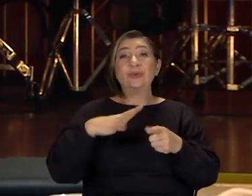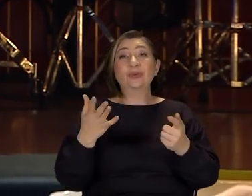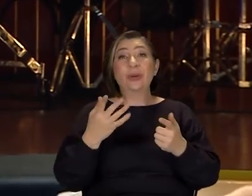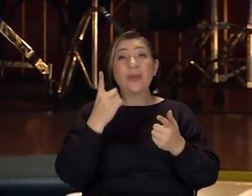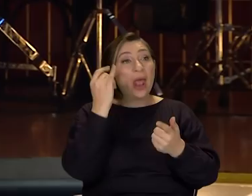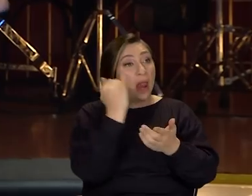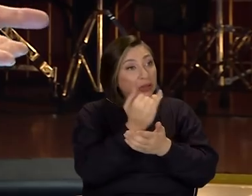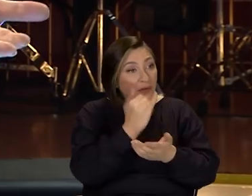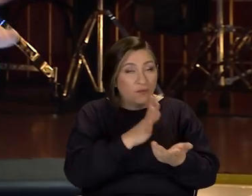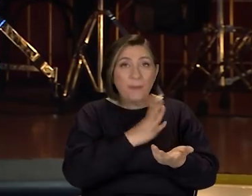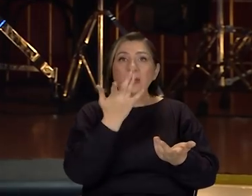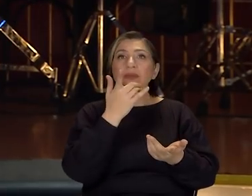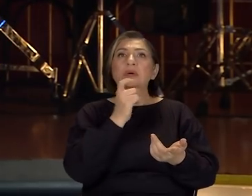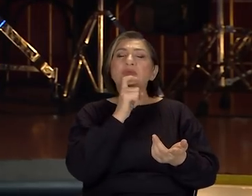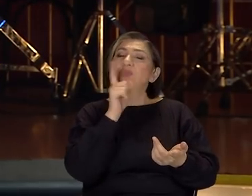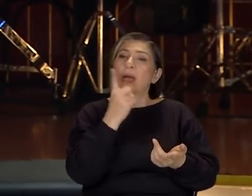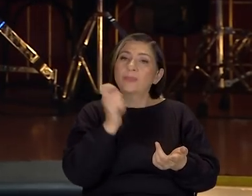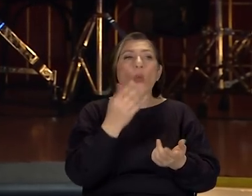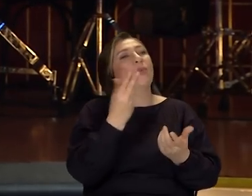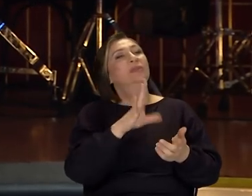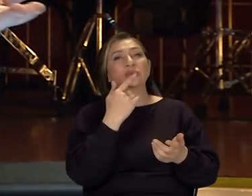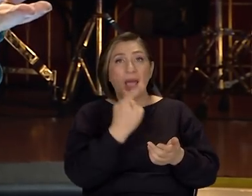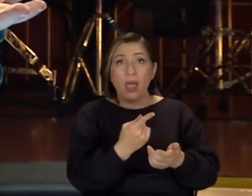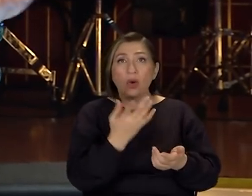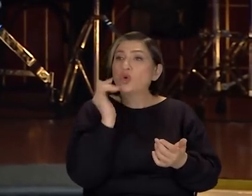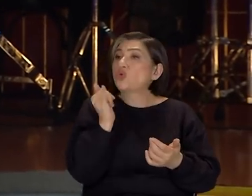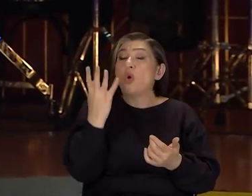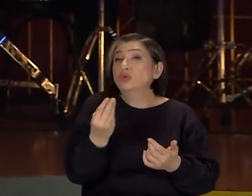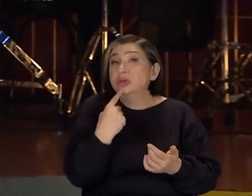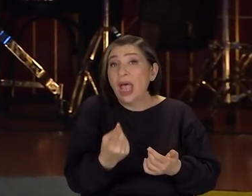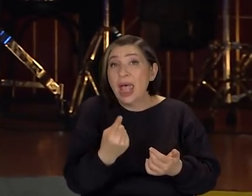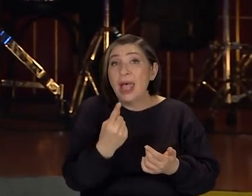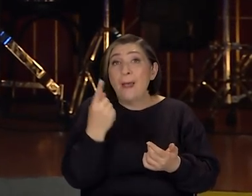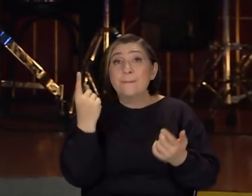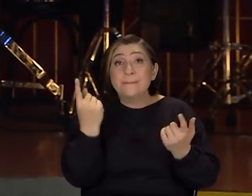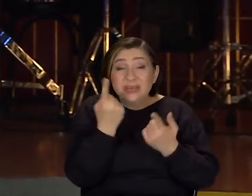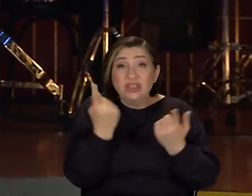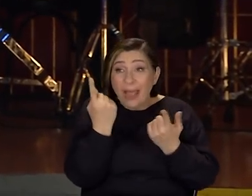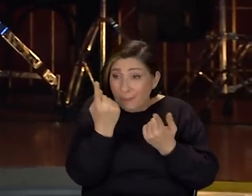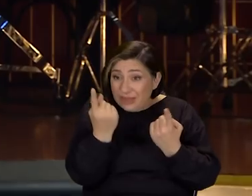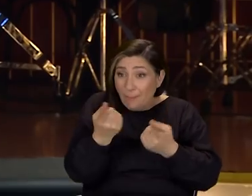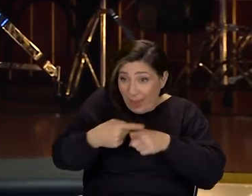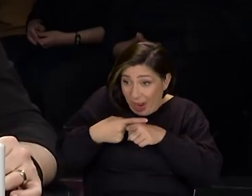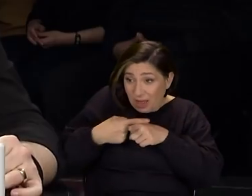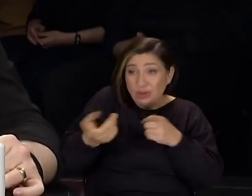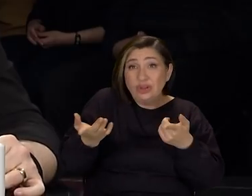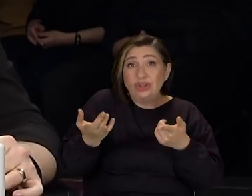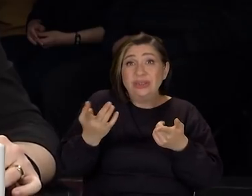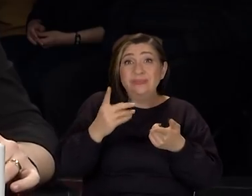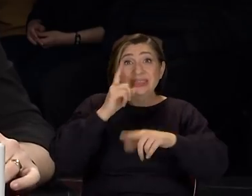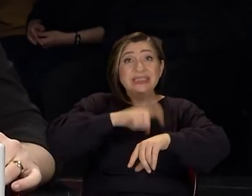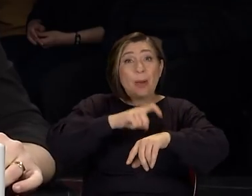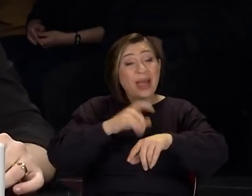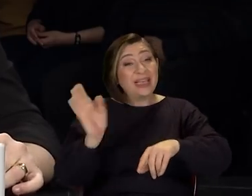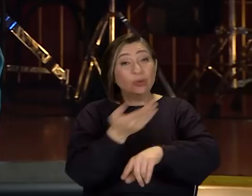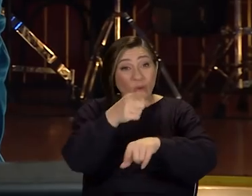bir eleştirirsin evet. belki küfredeceğim olmamış diyeceksin. Tabii. Kötü olmuş de bir şey yani bir beraber bir şey yaptık bir zaman